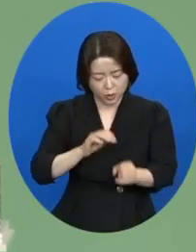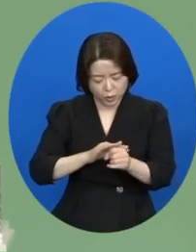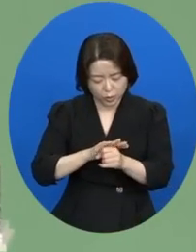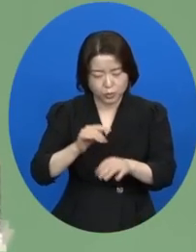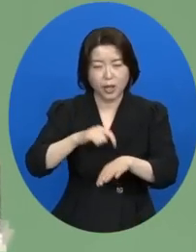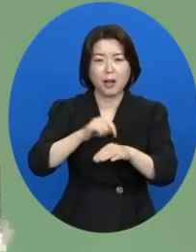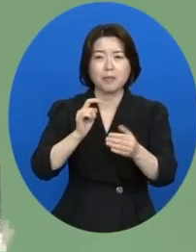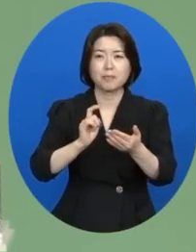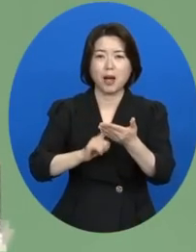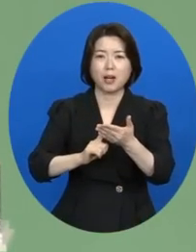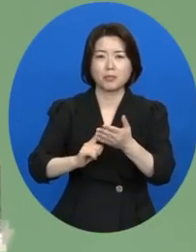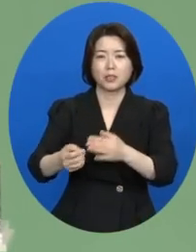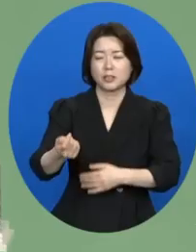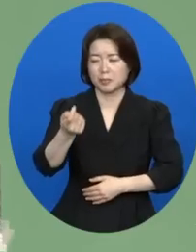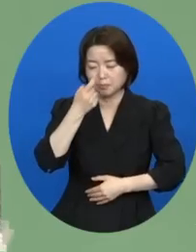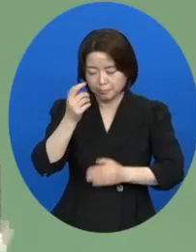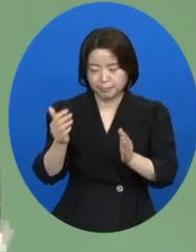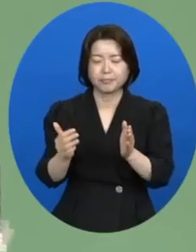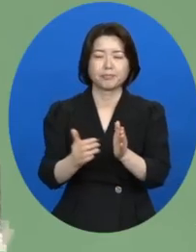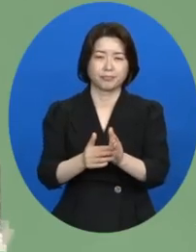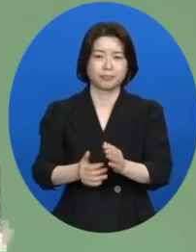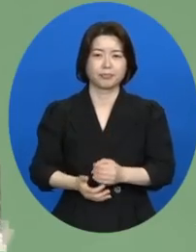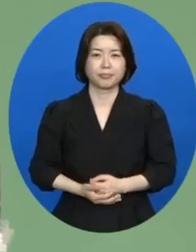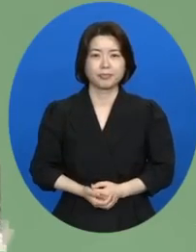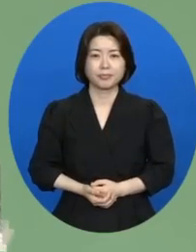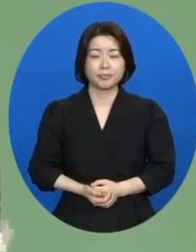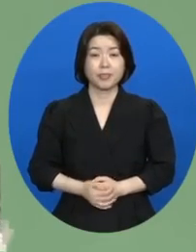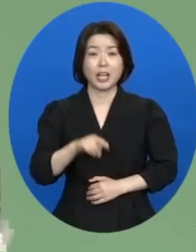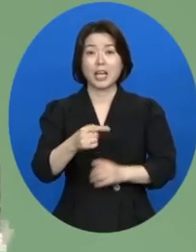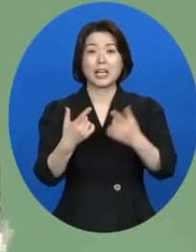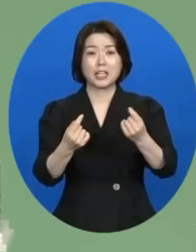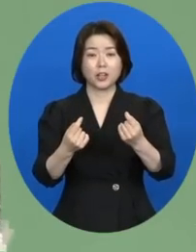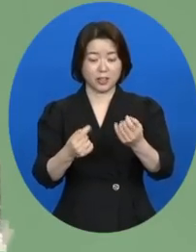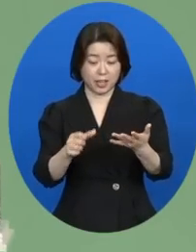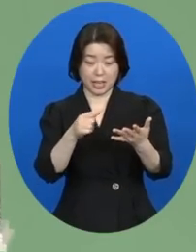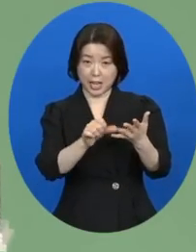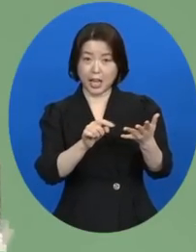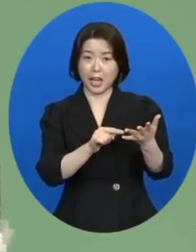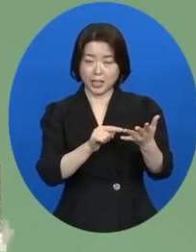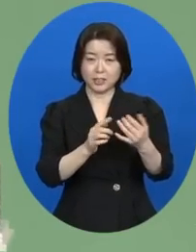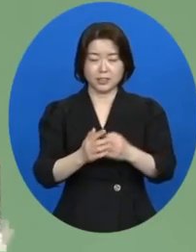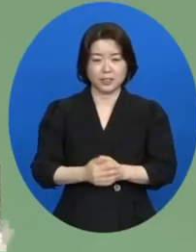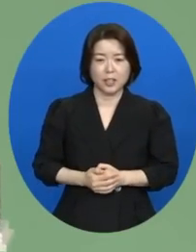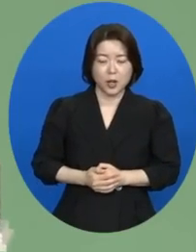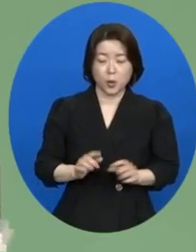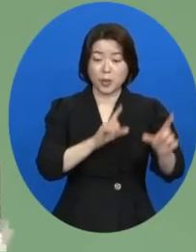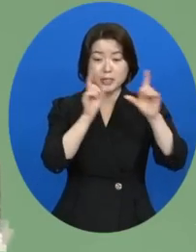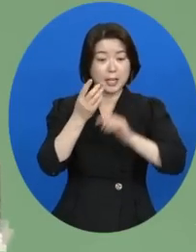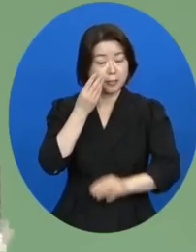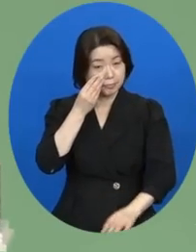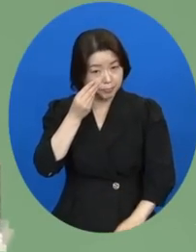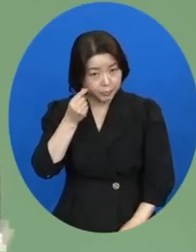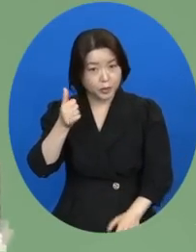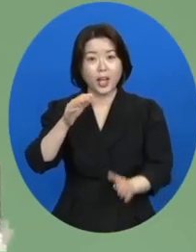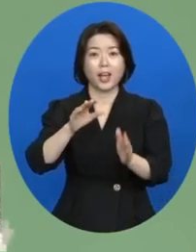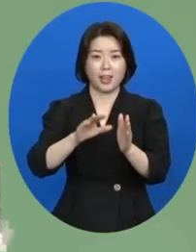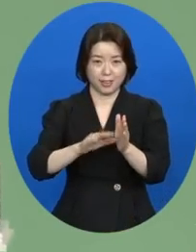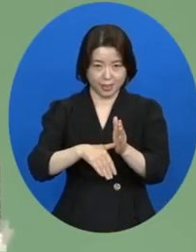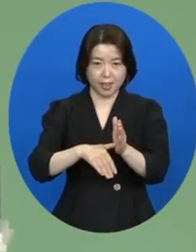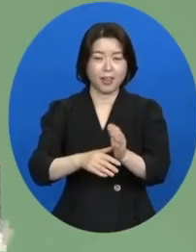마음을 배우게 하셨습니다. 이렇게 야고비와 생활이 익숙해지고 있을 때